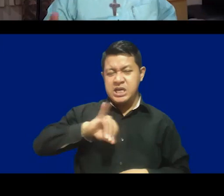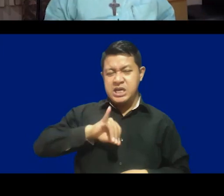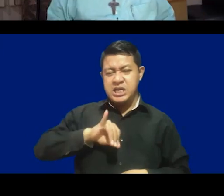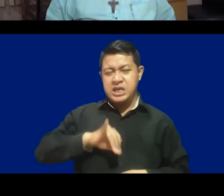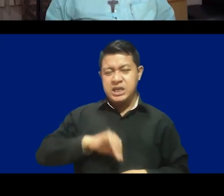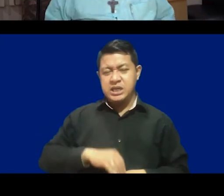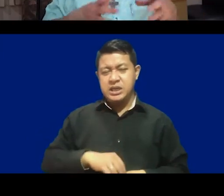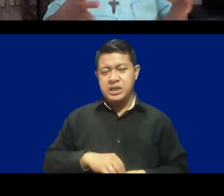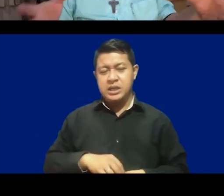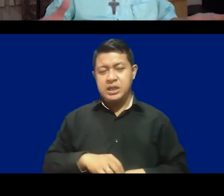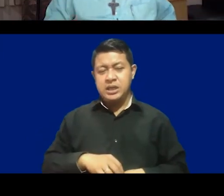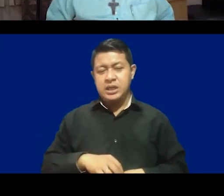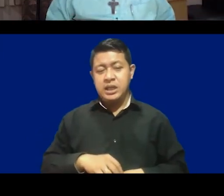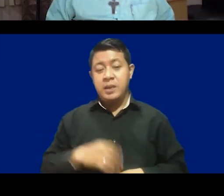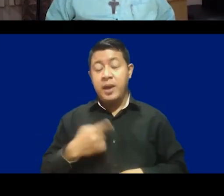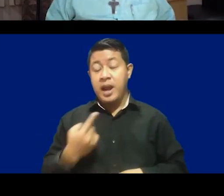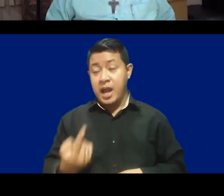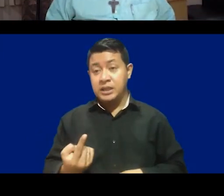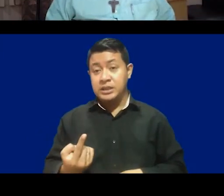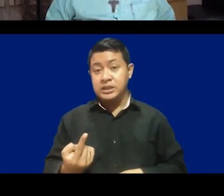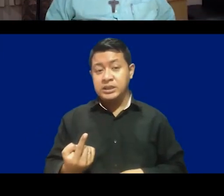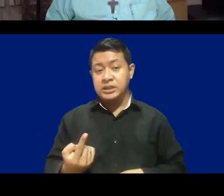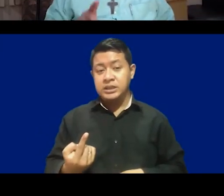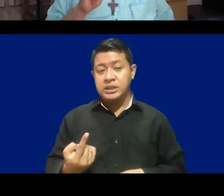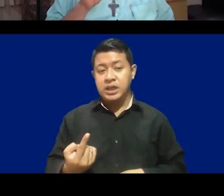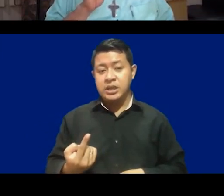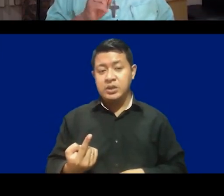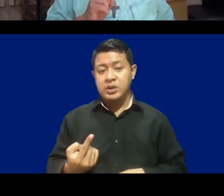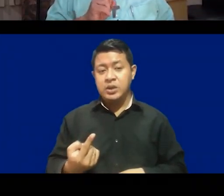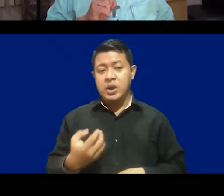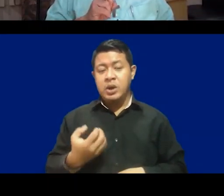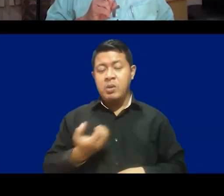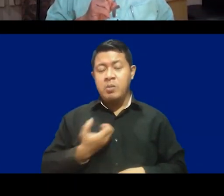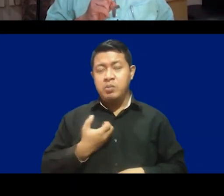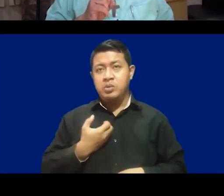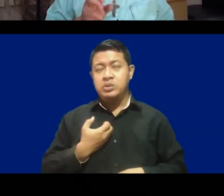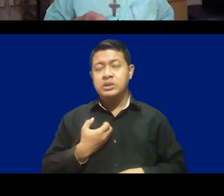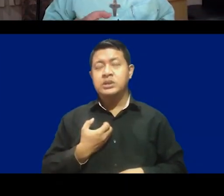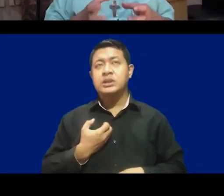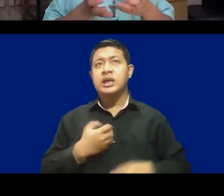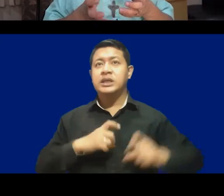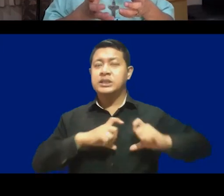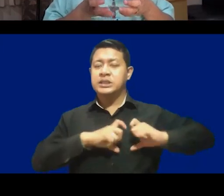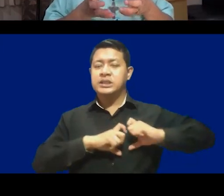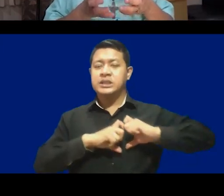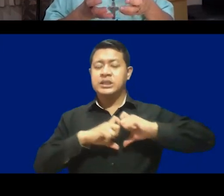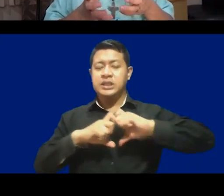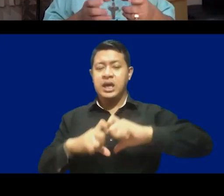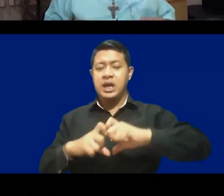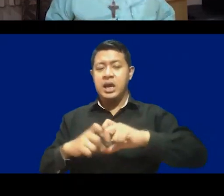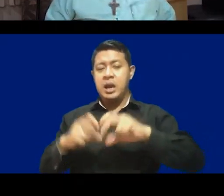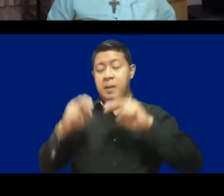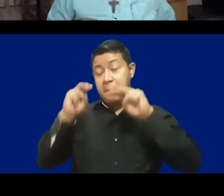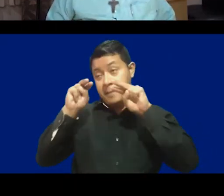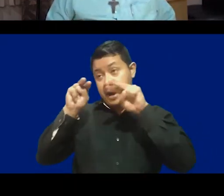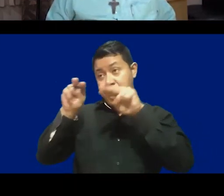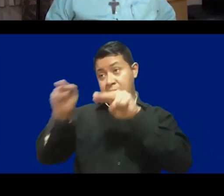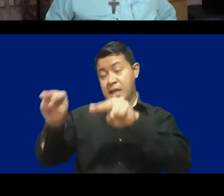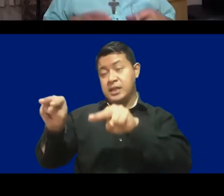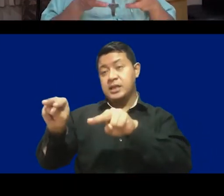dengan kebencian, iri hati. Tetapi ada satu yang mempunyai cinta yang